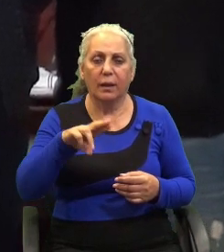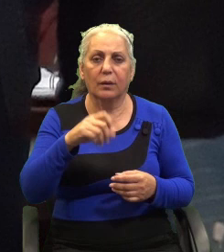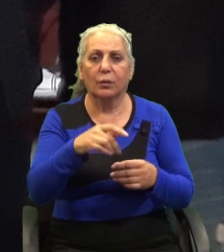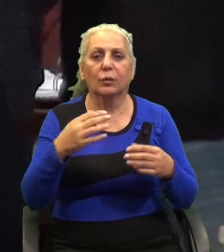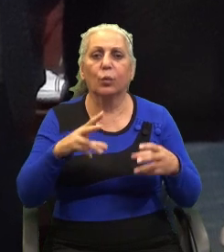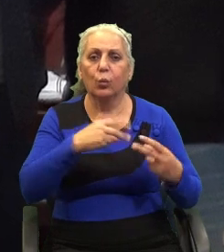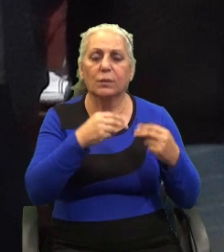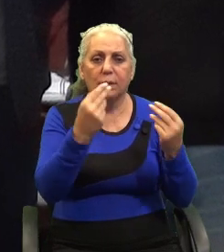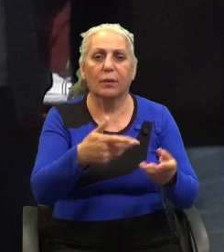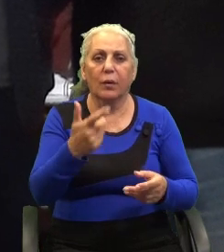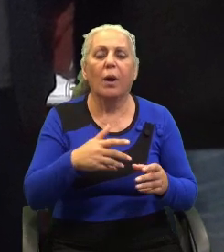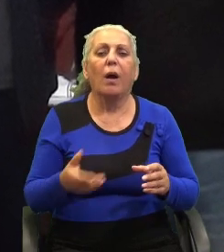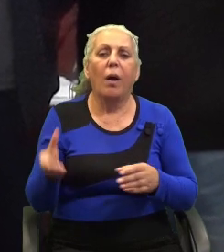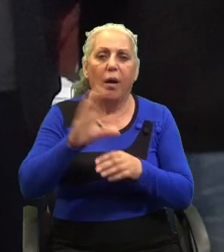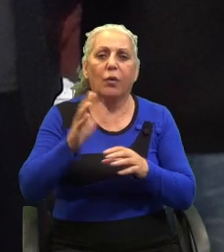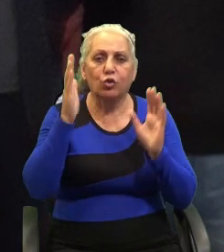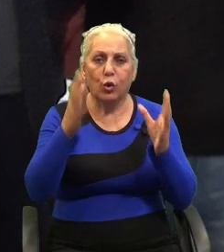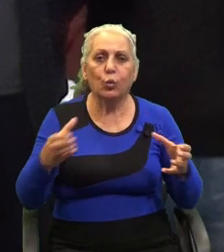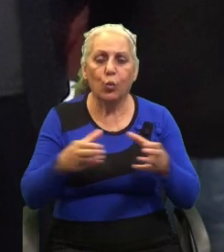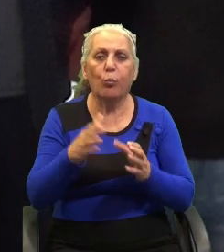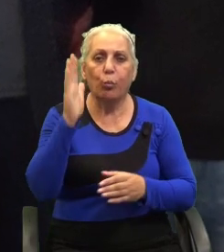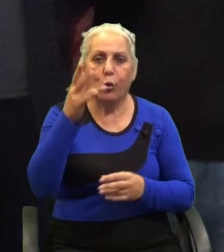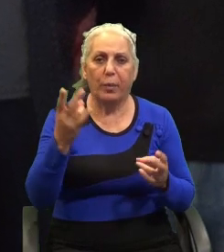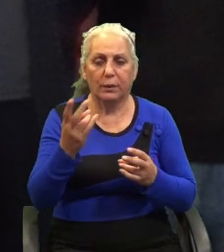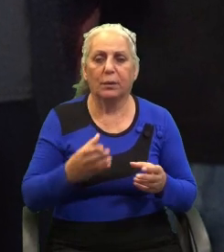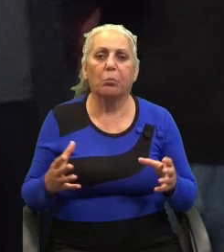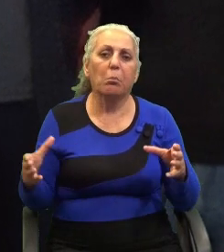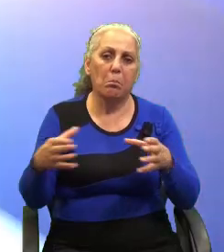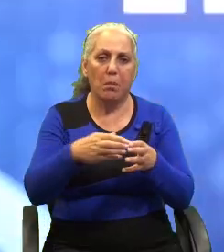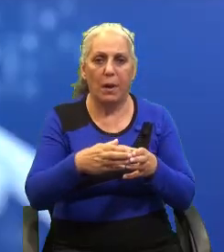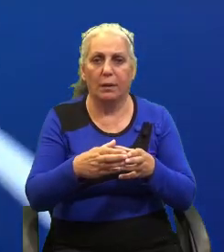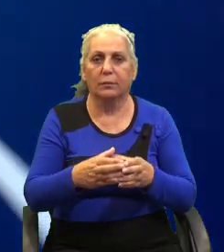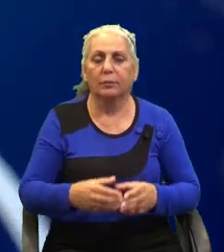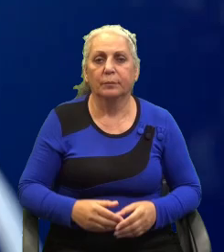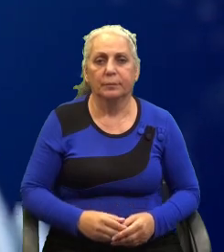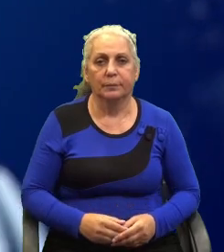դպրոցականների ավելի շատ խմբեր կմիանան ակցիային։